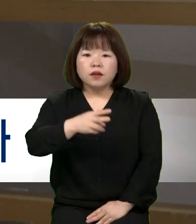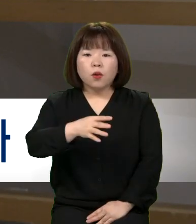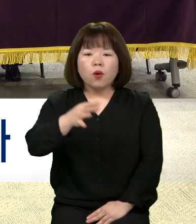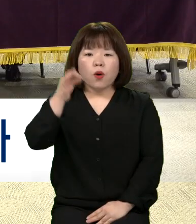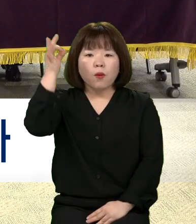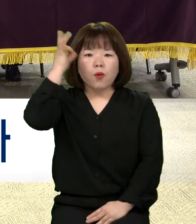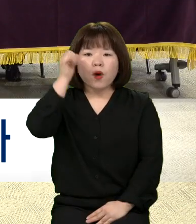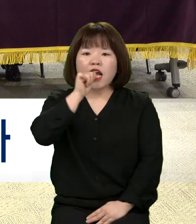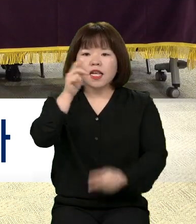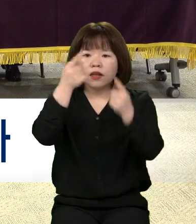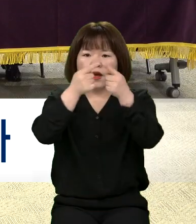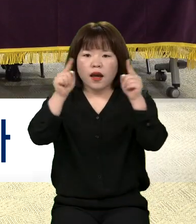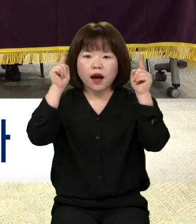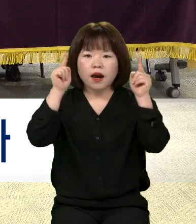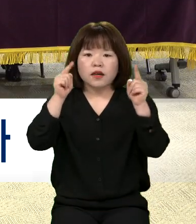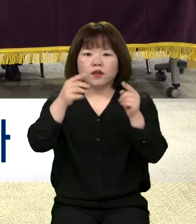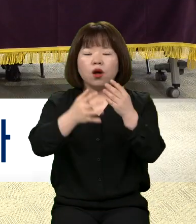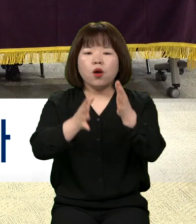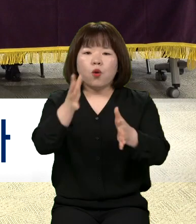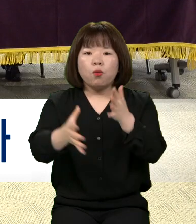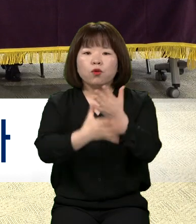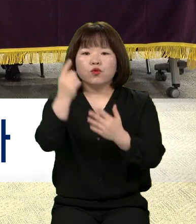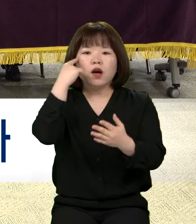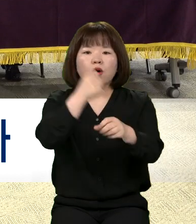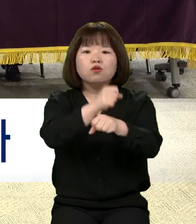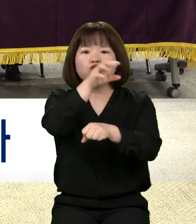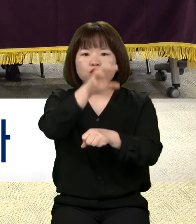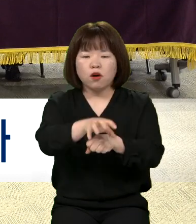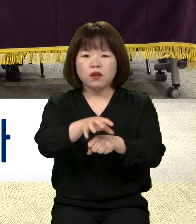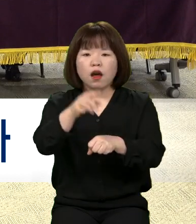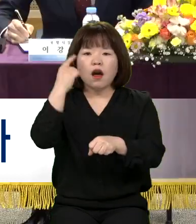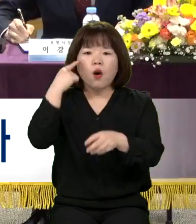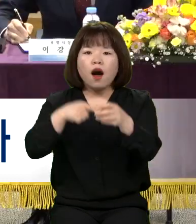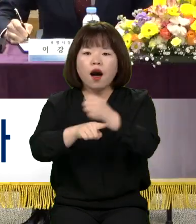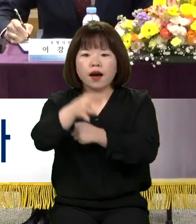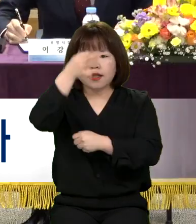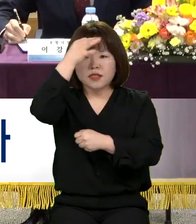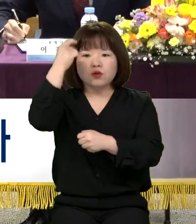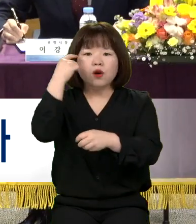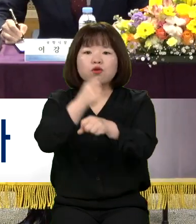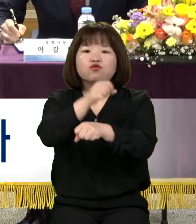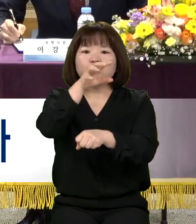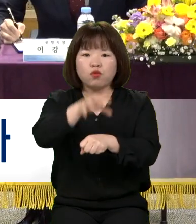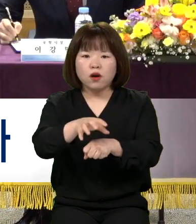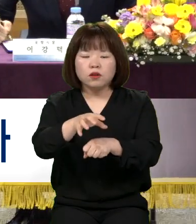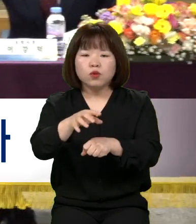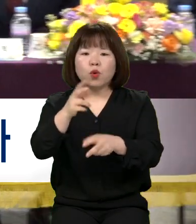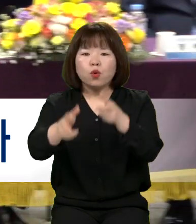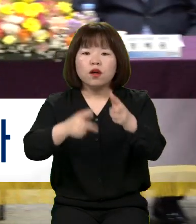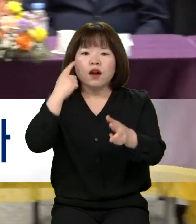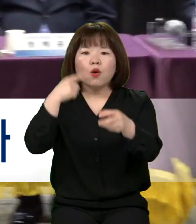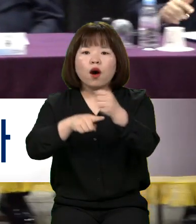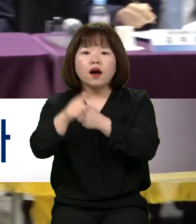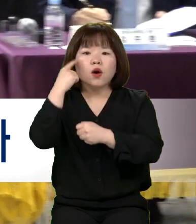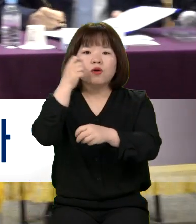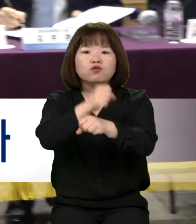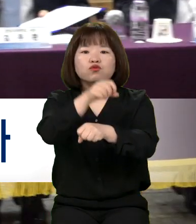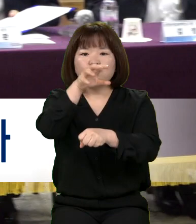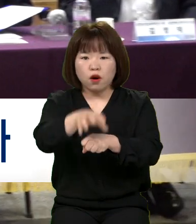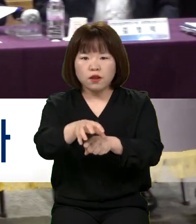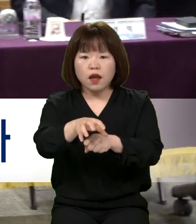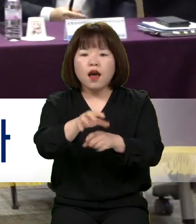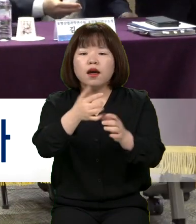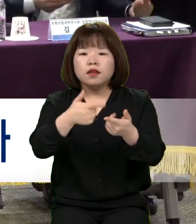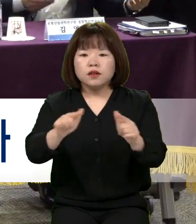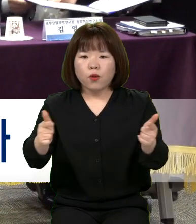아울러 이날 시는 포 스텝과 한국 로봇 융합 연구원 한국과학기술연구원 포항 산업 과학 연구원 유로 메카와